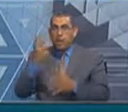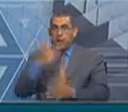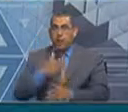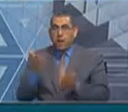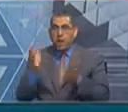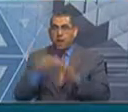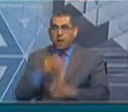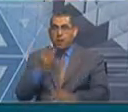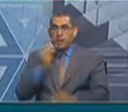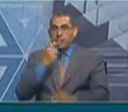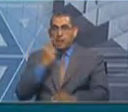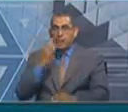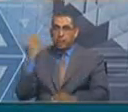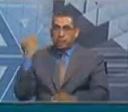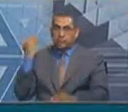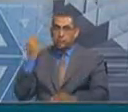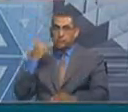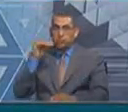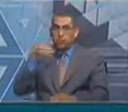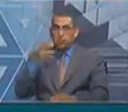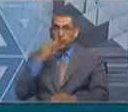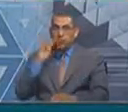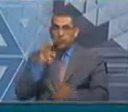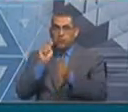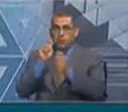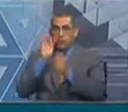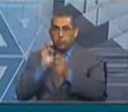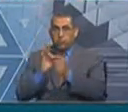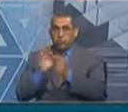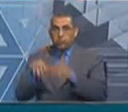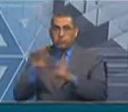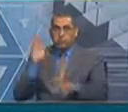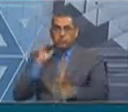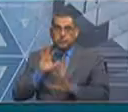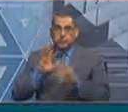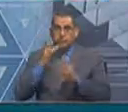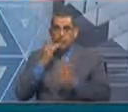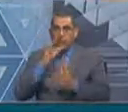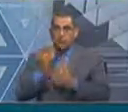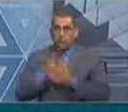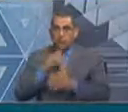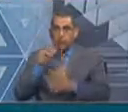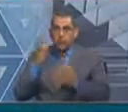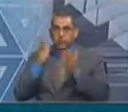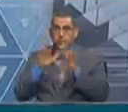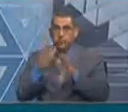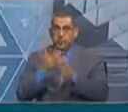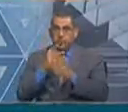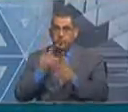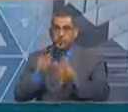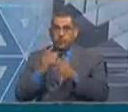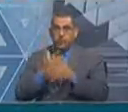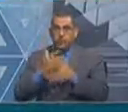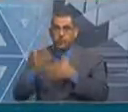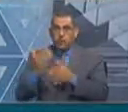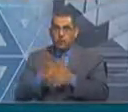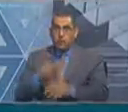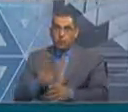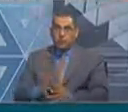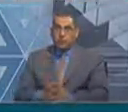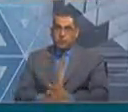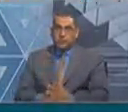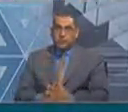من 30 عاما، وكان يحتاج إلى إصلاحات ولم يتم تنفيذها بسبب الإغلاق بعد انتشار فيروس كورونا.